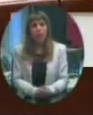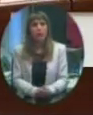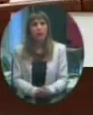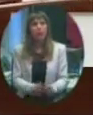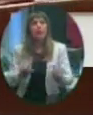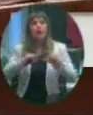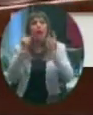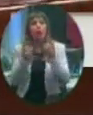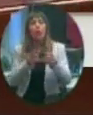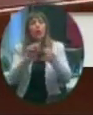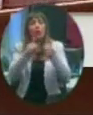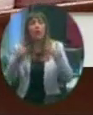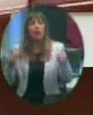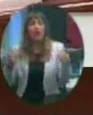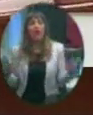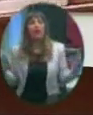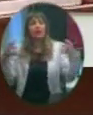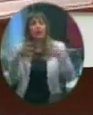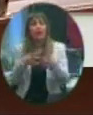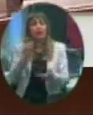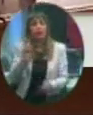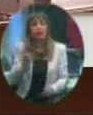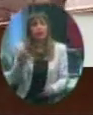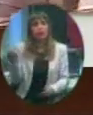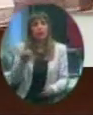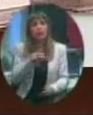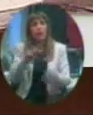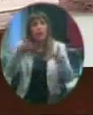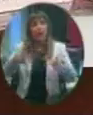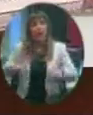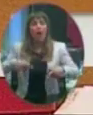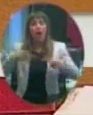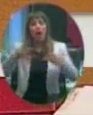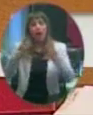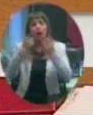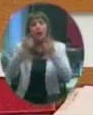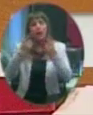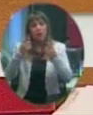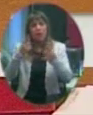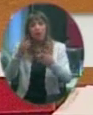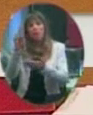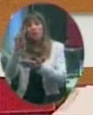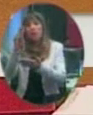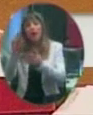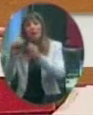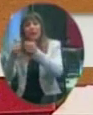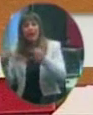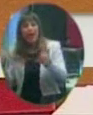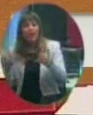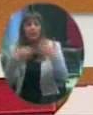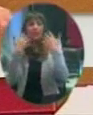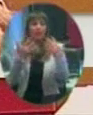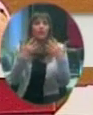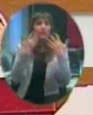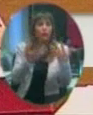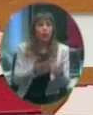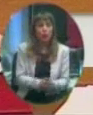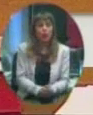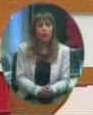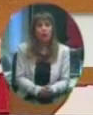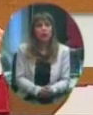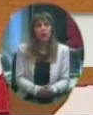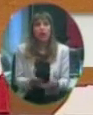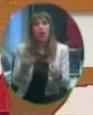היום בכנסת בנושא מעגל החיים במקרא ובספרות האגדה. מערכות יחסים מניעות את העולם, בעיקר בין